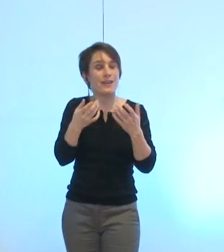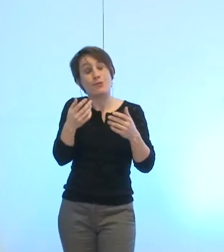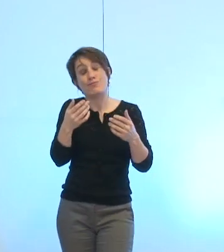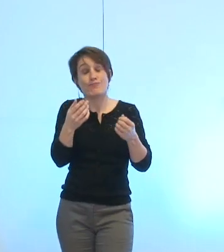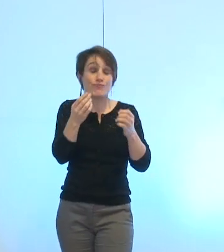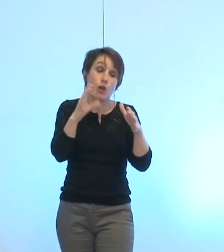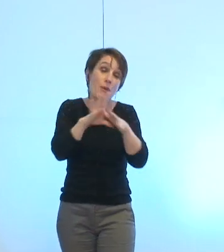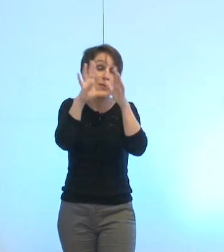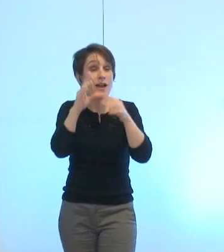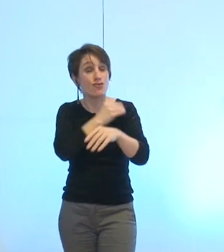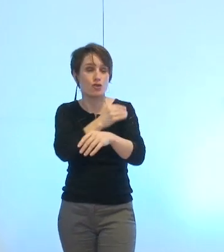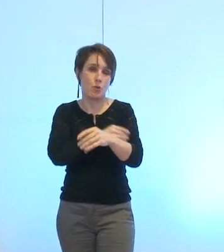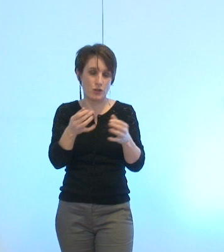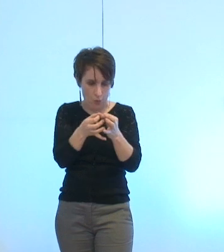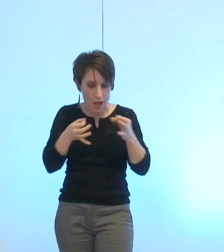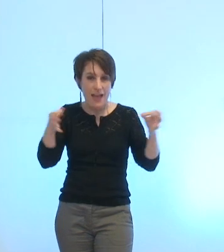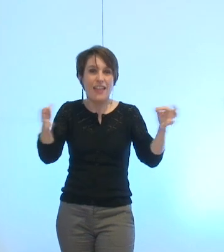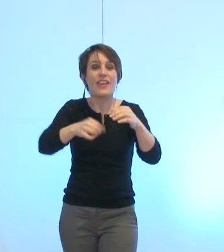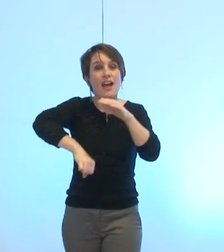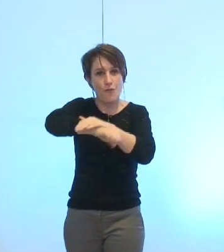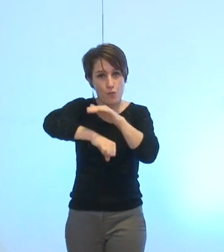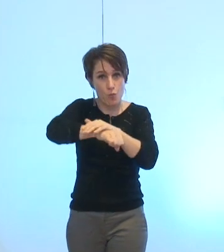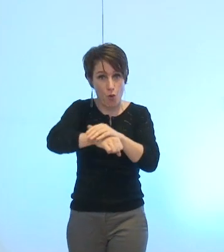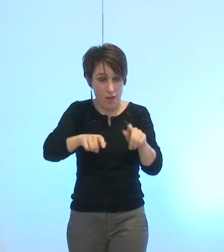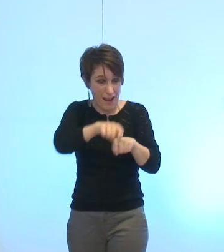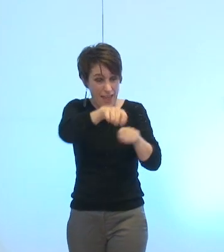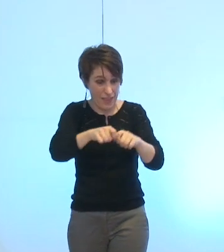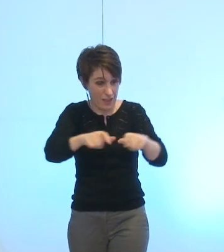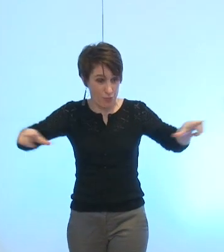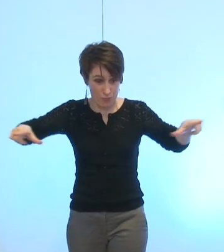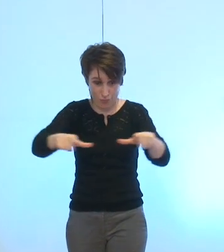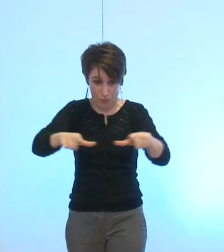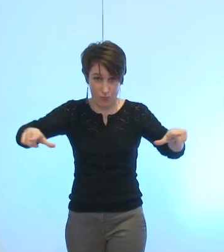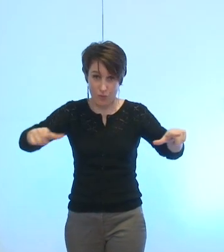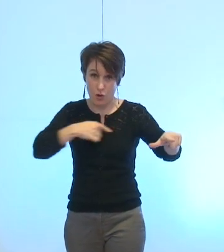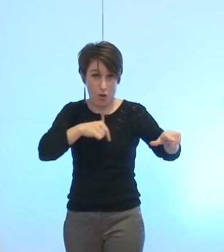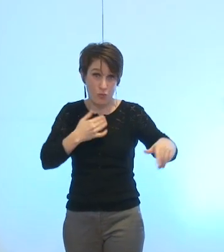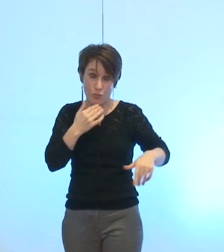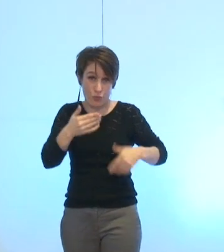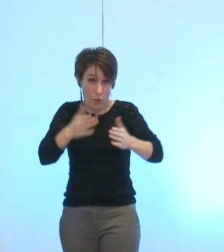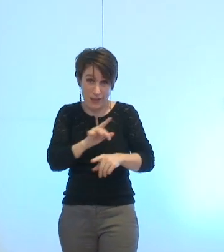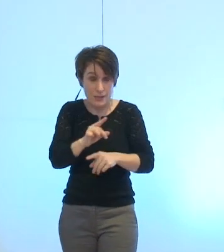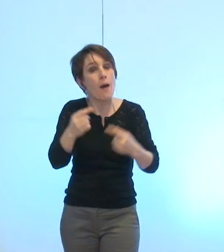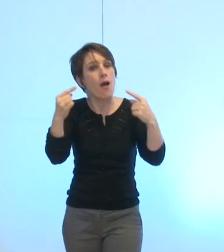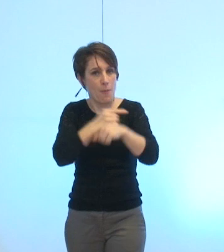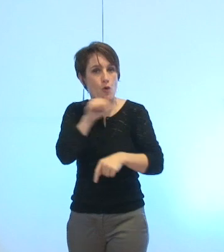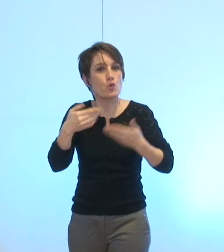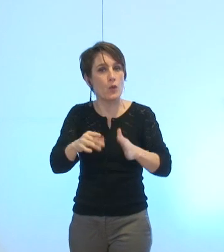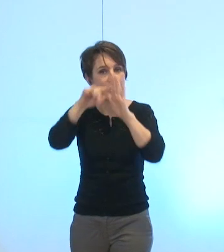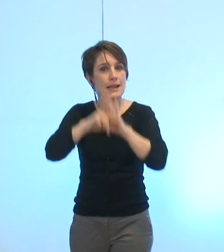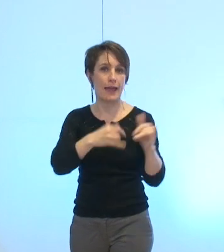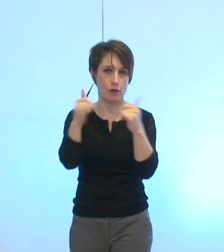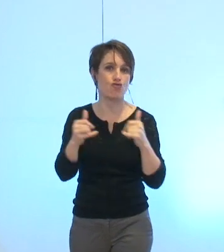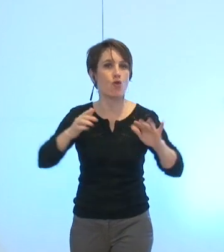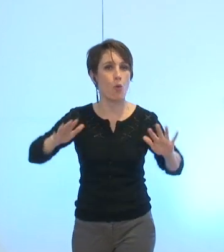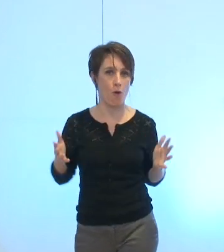et ce qu'il faut faire pour marquer des buts et donc finalement ça sera ça le travail que nous aurons à faire que nous le débat que nous